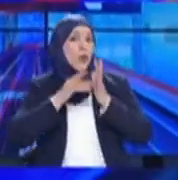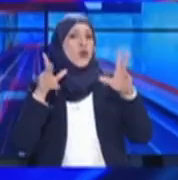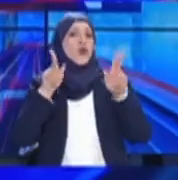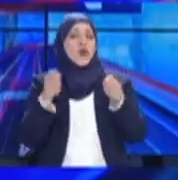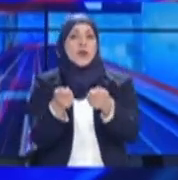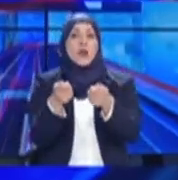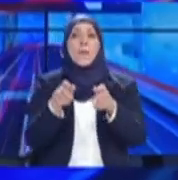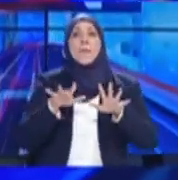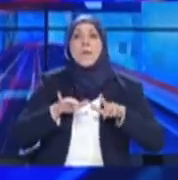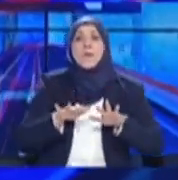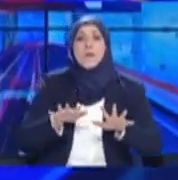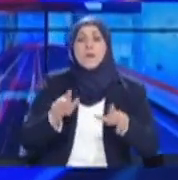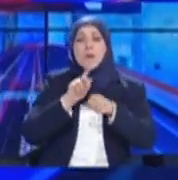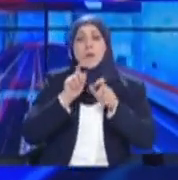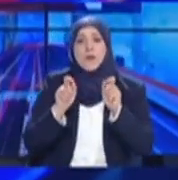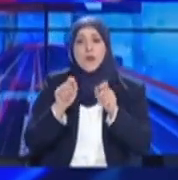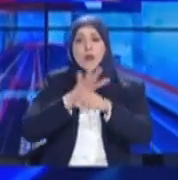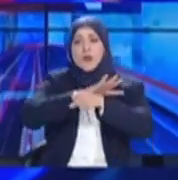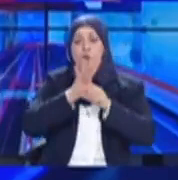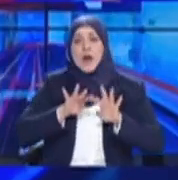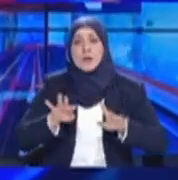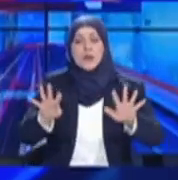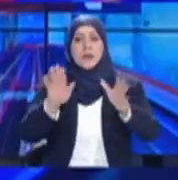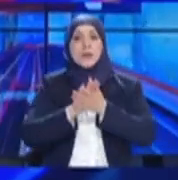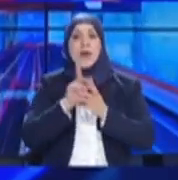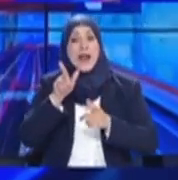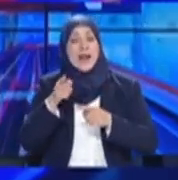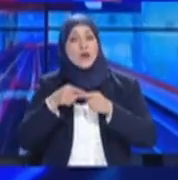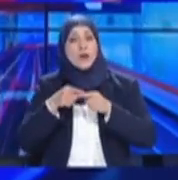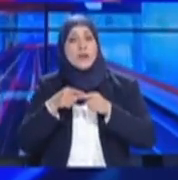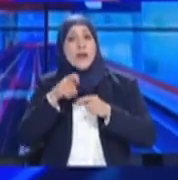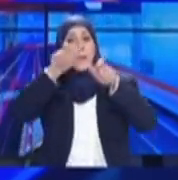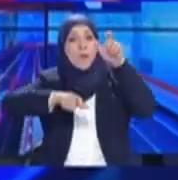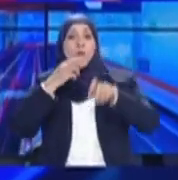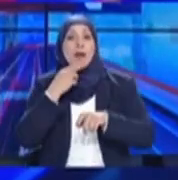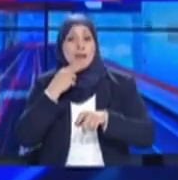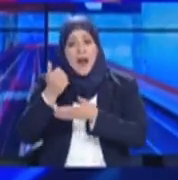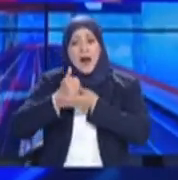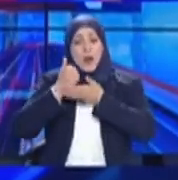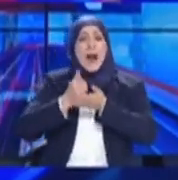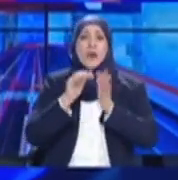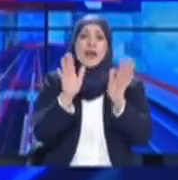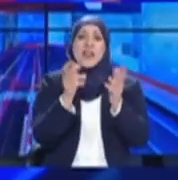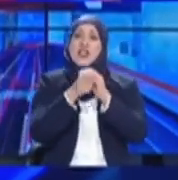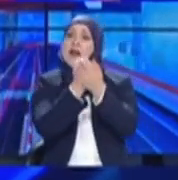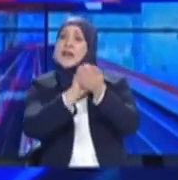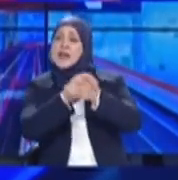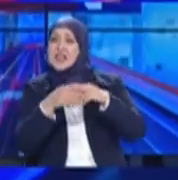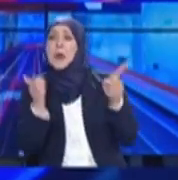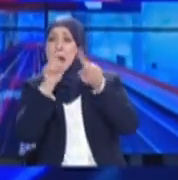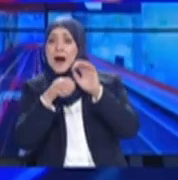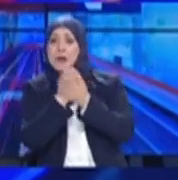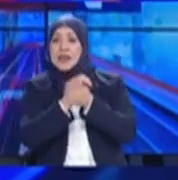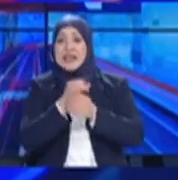نامل انه المواطنين يعانون بانه يستحصل على روح يا اخي اذا كان يشوفوا قال وهو